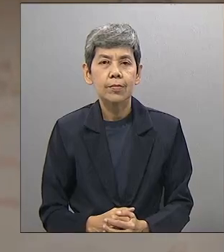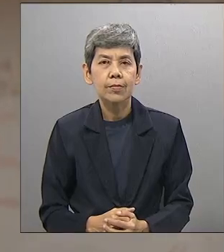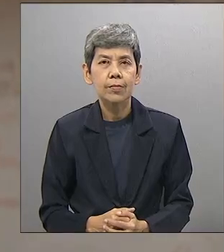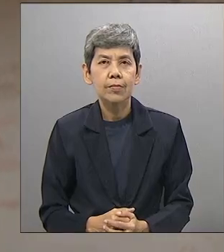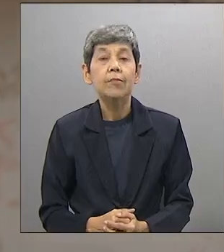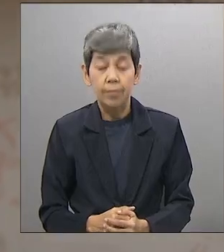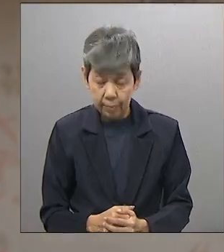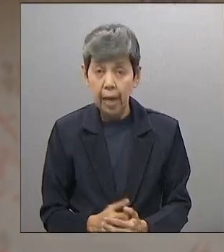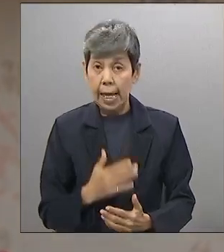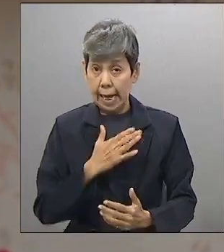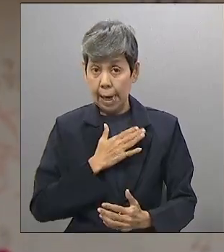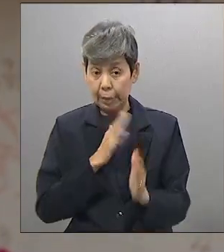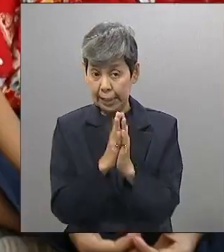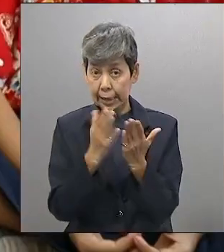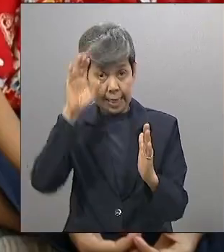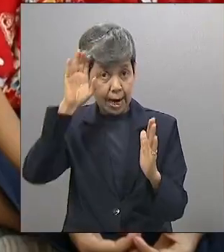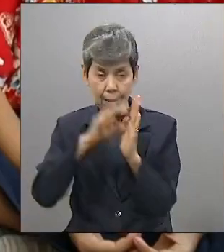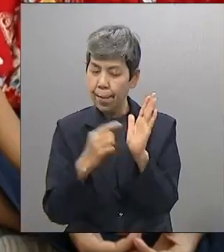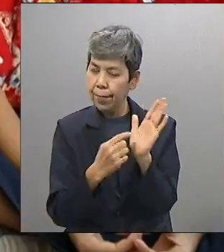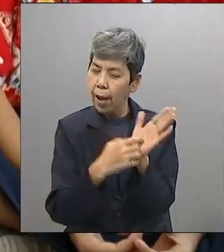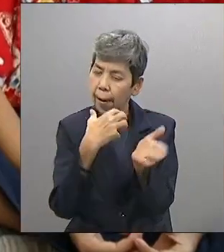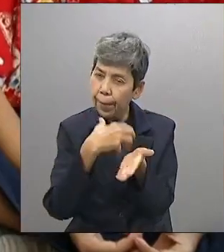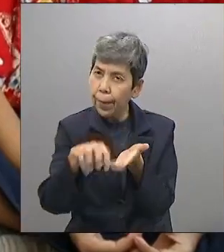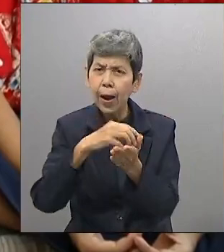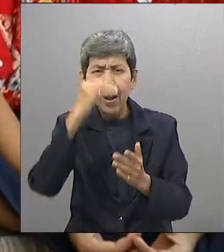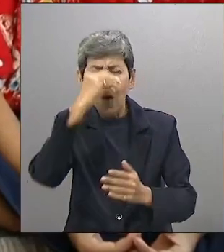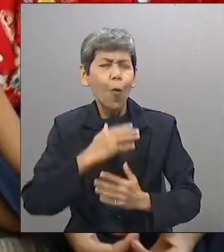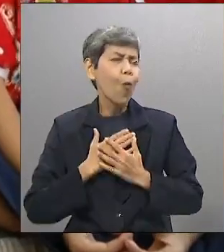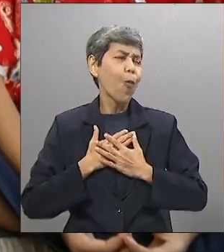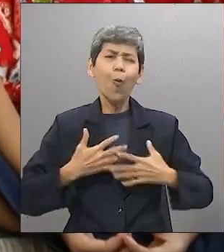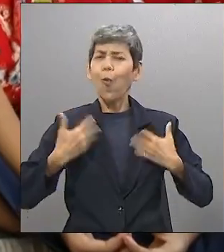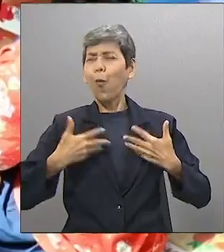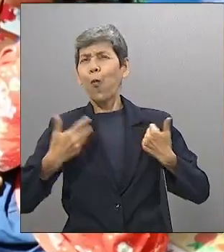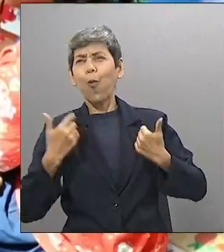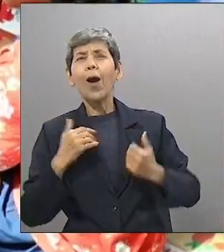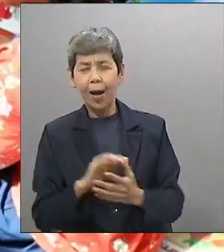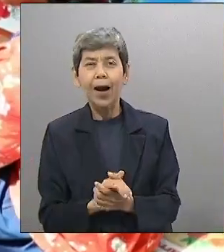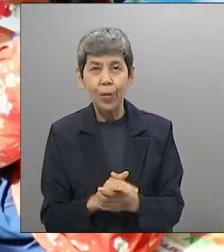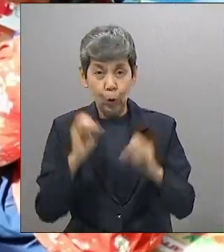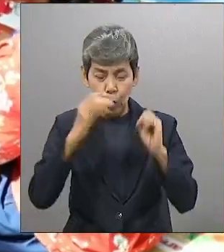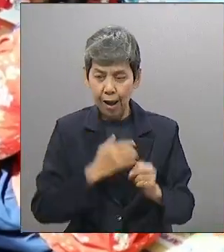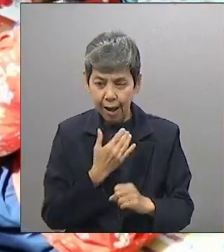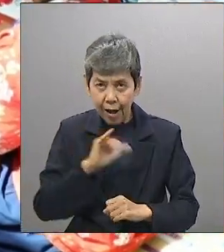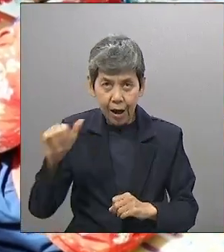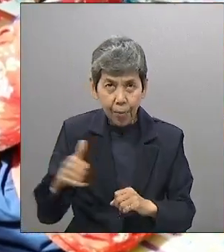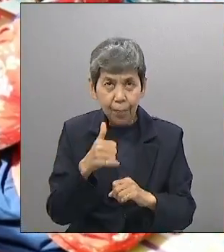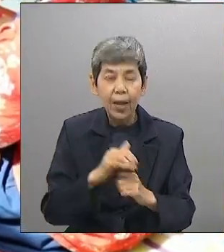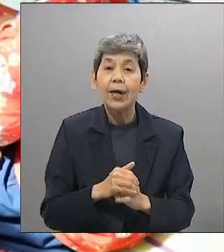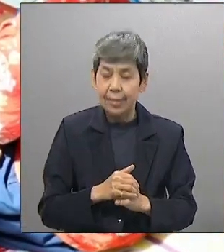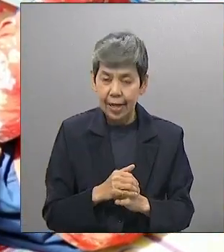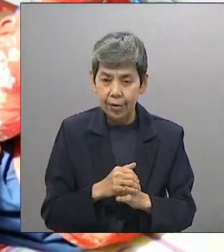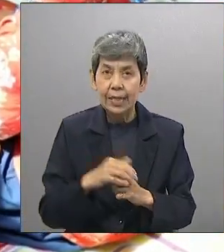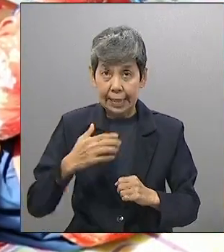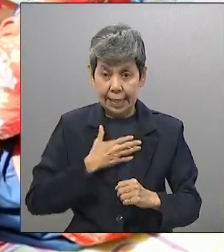หลังจากที่คคณได้ใช้หังสือภาพไป ดกๆดใจมากๆเลยทุกครั้งที่คุคุณเข้ามุม คุคจะเรีกวเข้